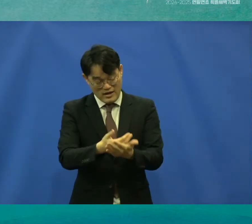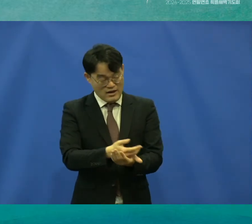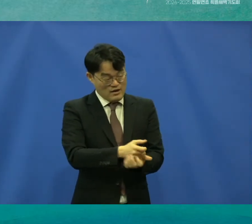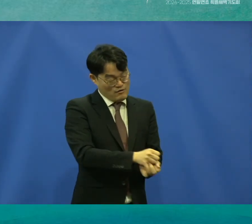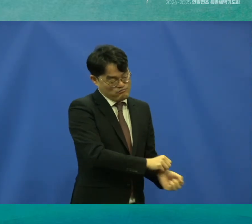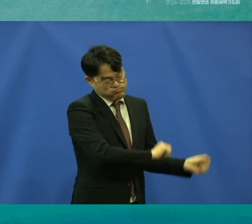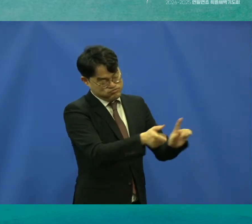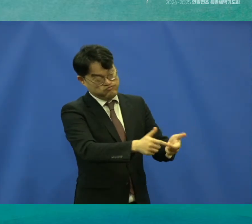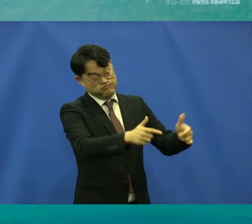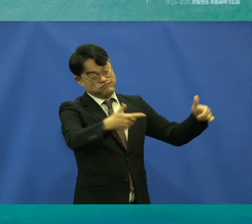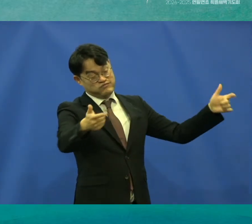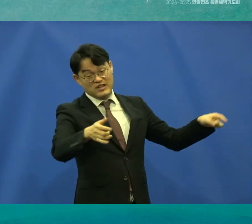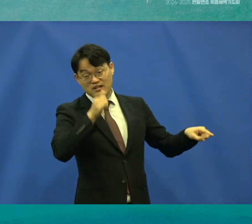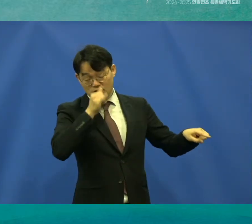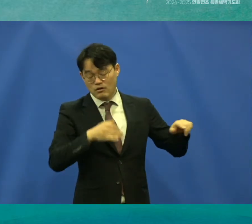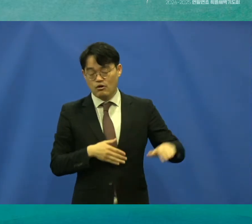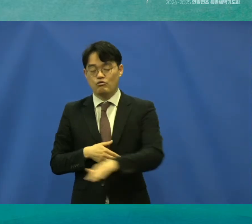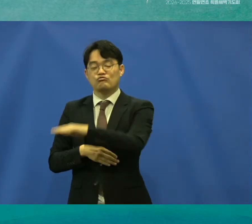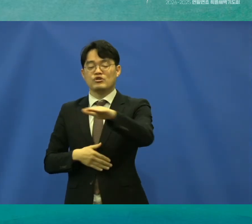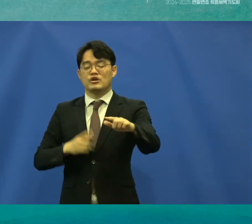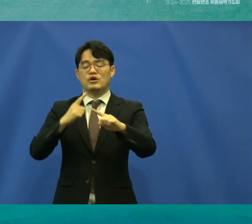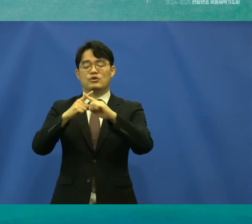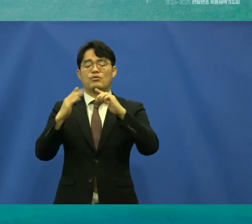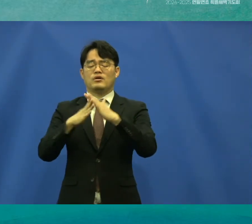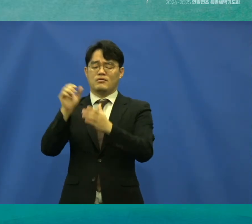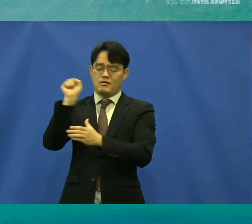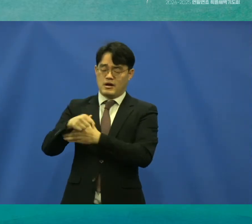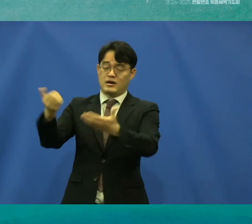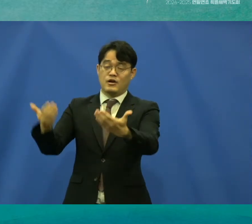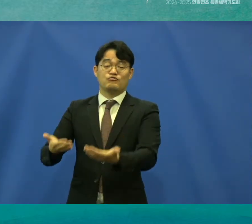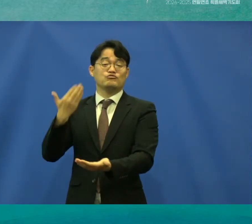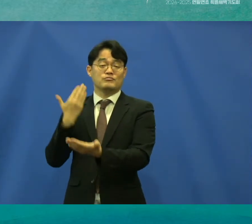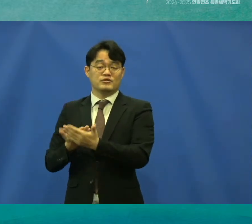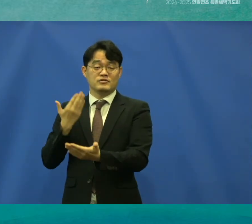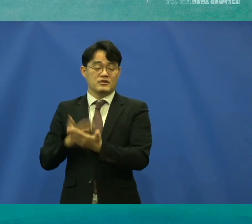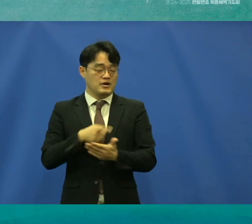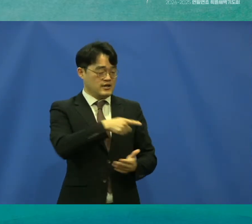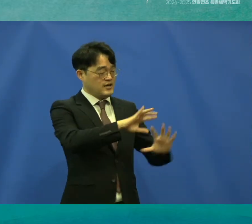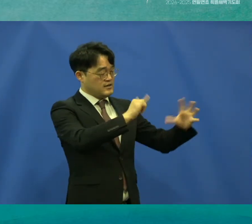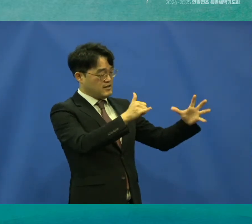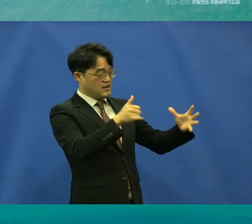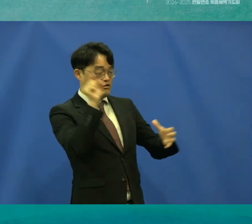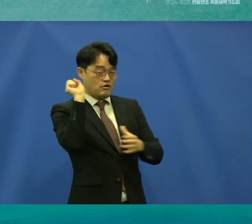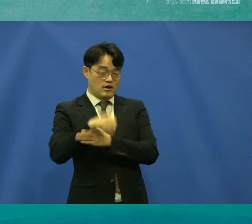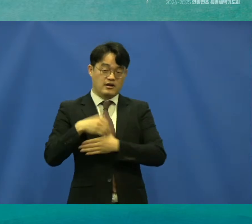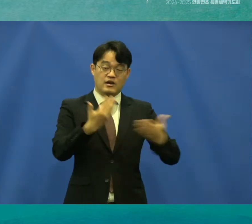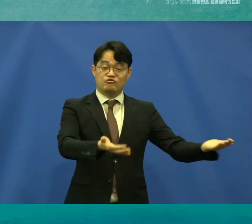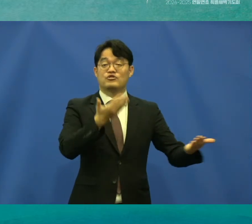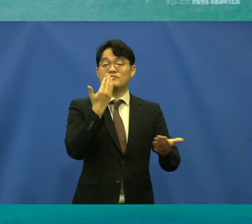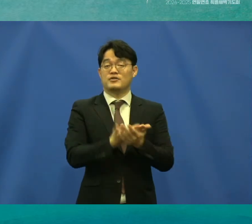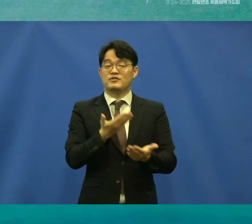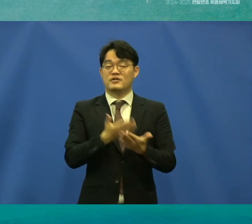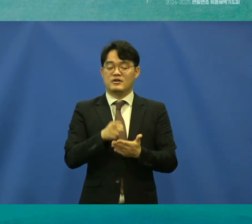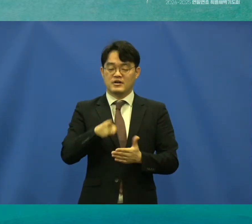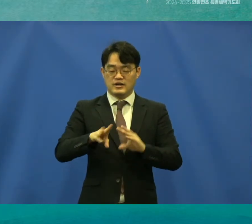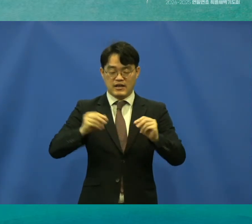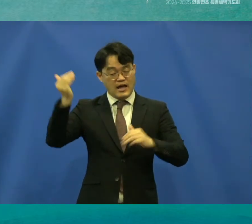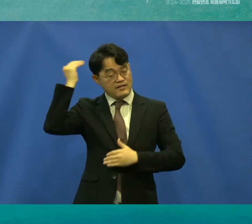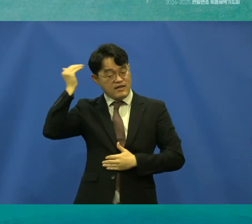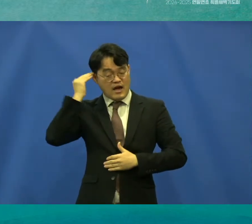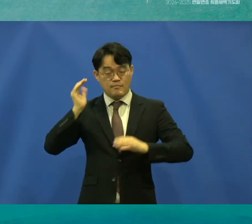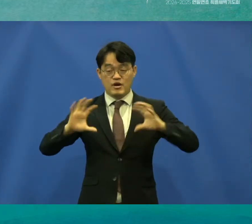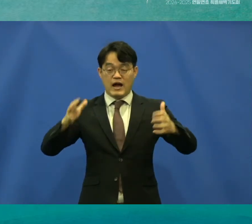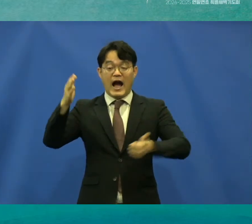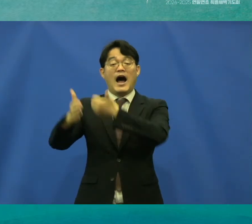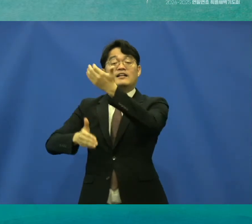우리 교회도 허락하여 주시옵소서. 이 땅에 허락하여 주시옵소서. 이 대한민국에 하나님의